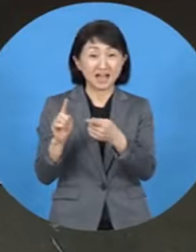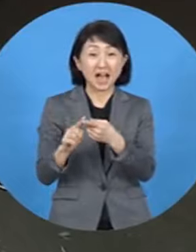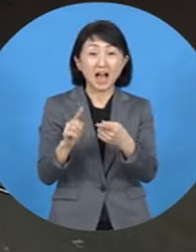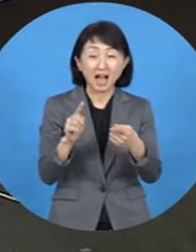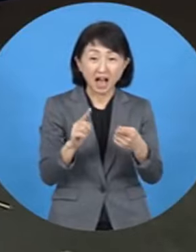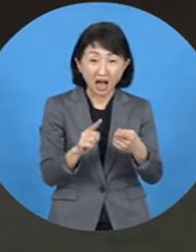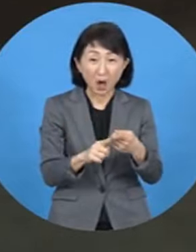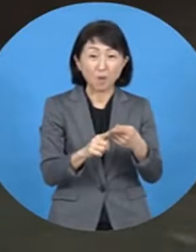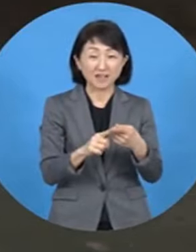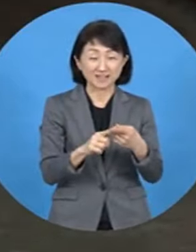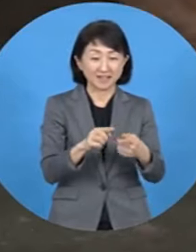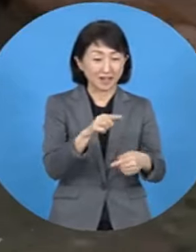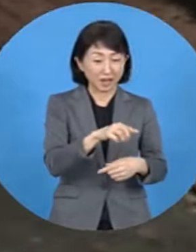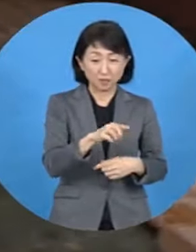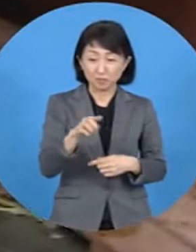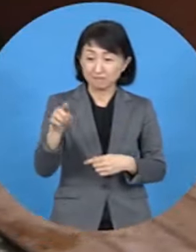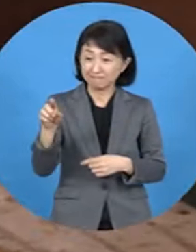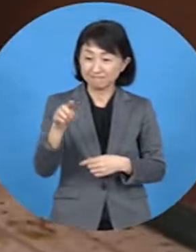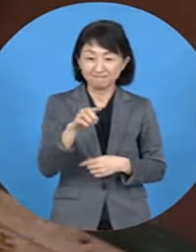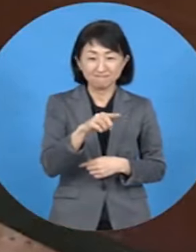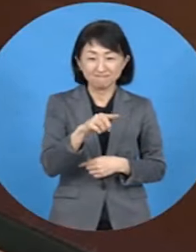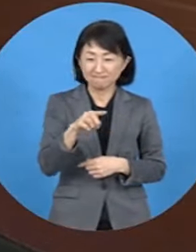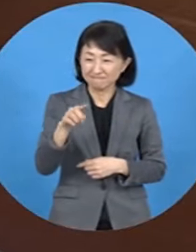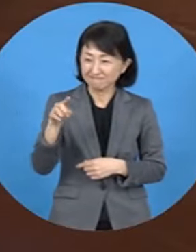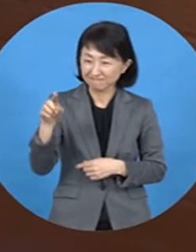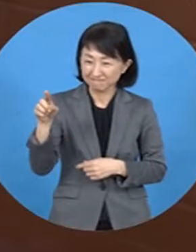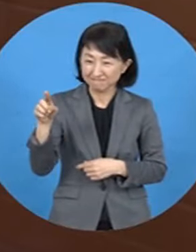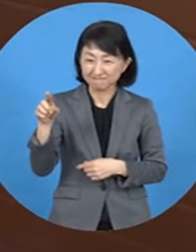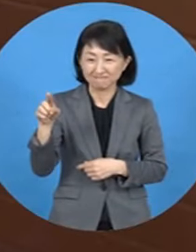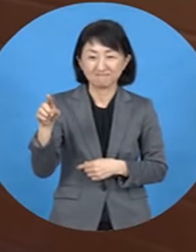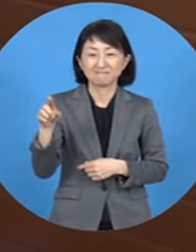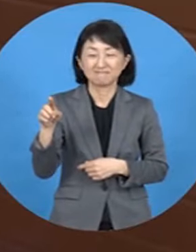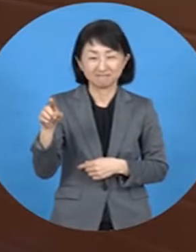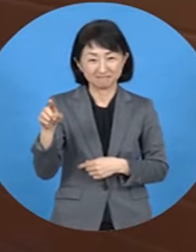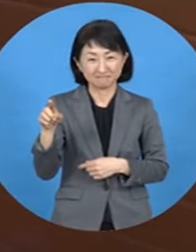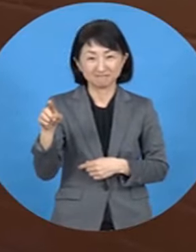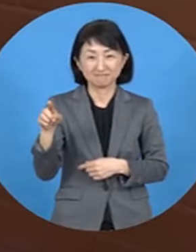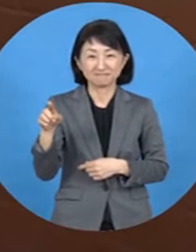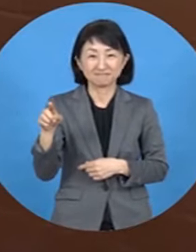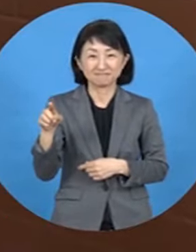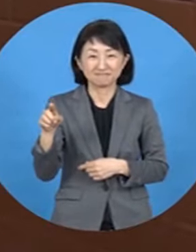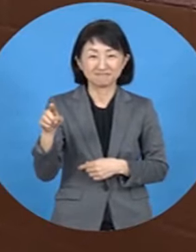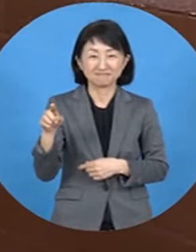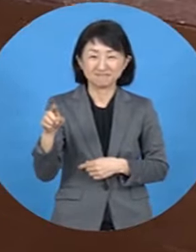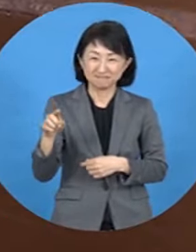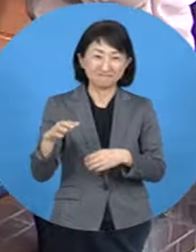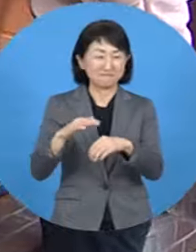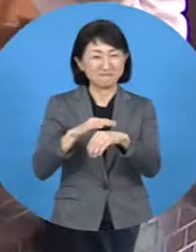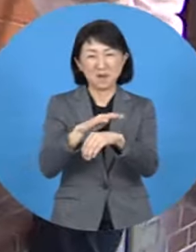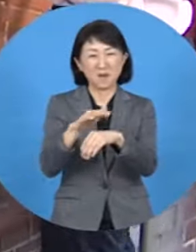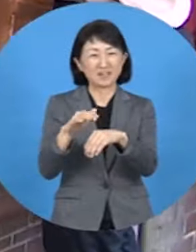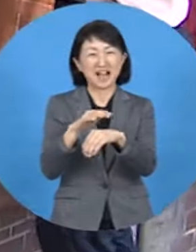。手を叩くのを合図にモルモットが階段を登っていきます。